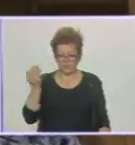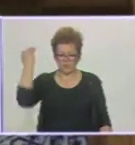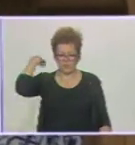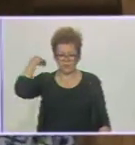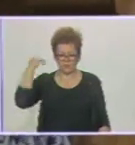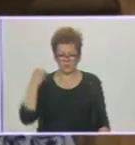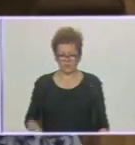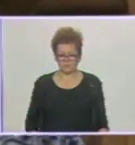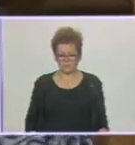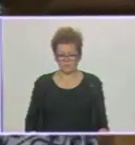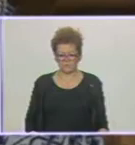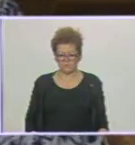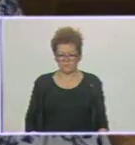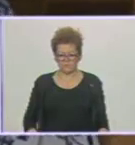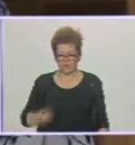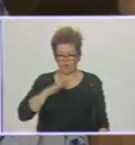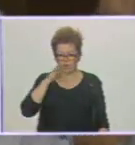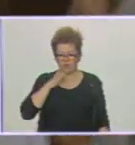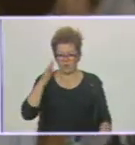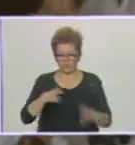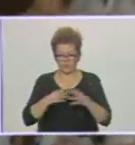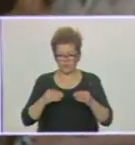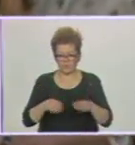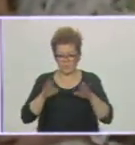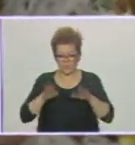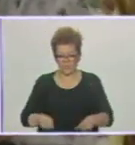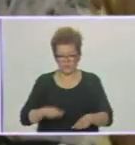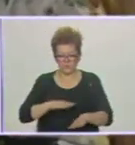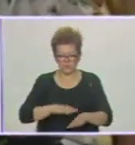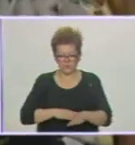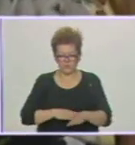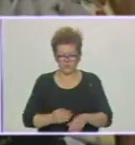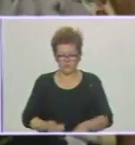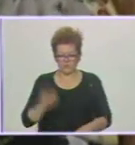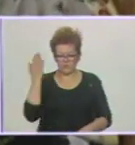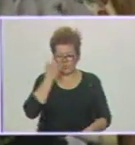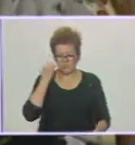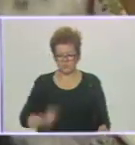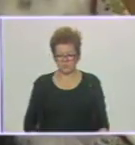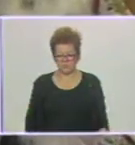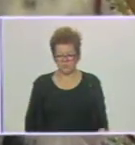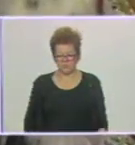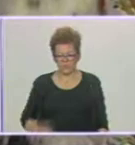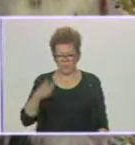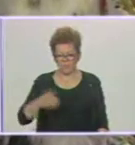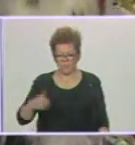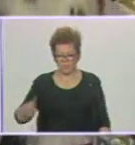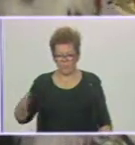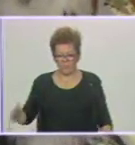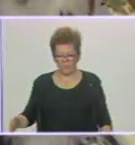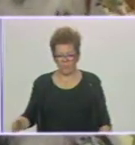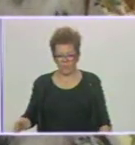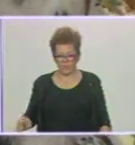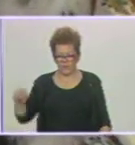de formulă clasică în folclorul românesc, ce și-a lăsat amprenta asupra desăvârșirii sale. A fost dintotdeauna o adeptă a